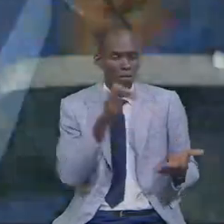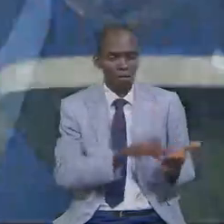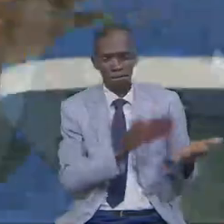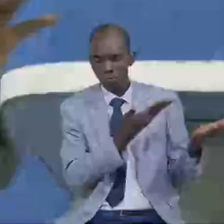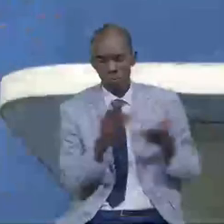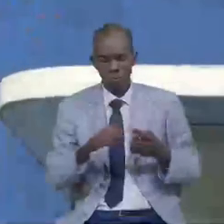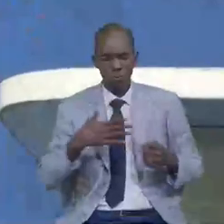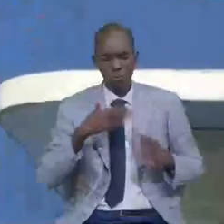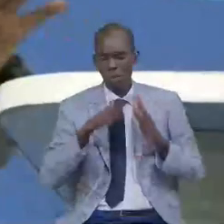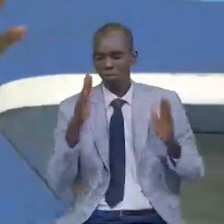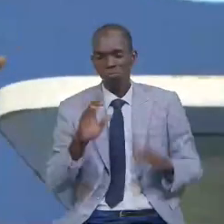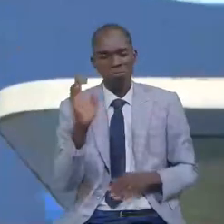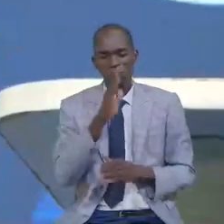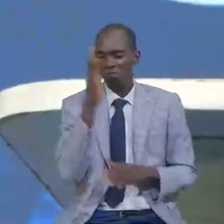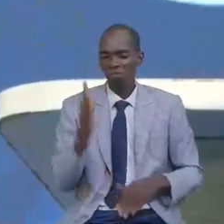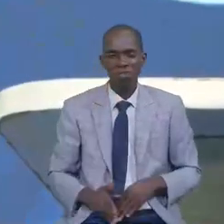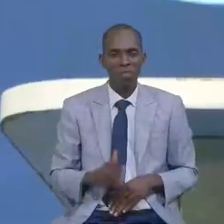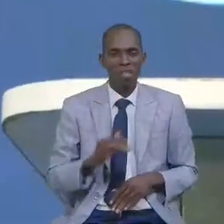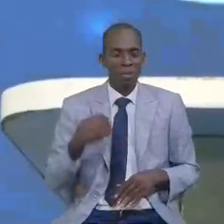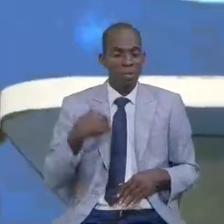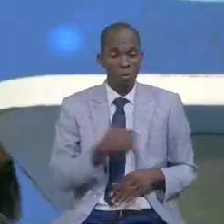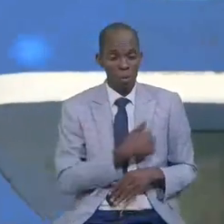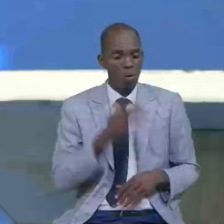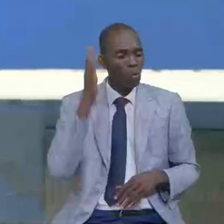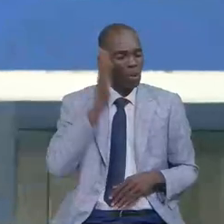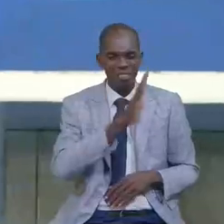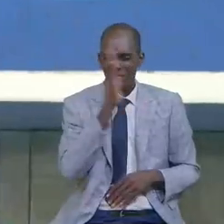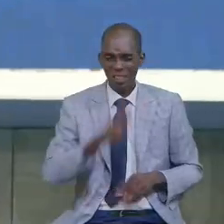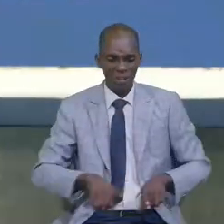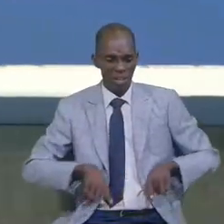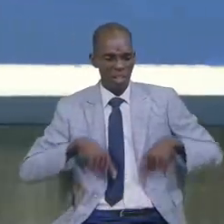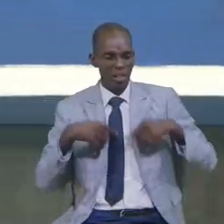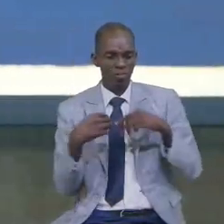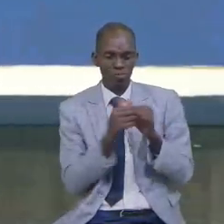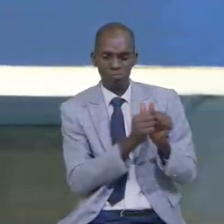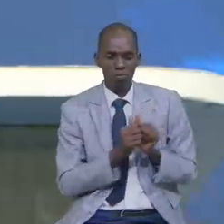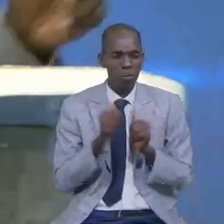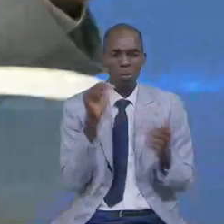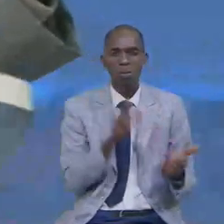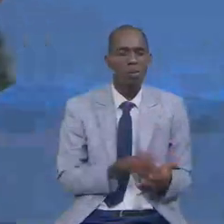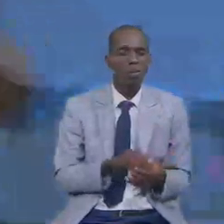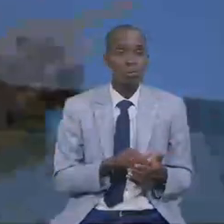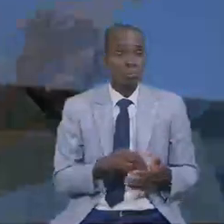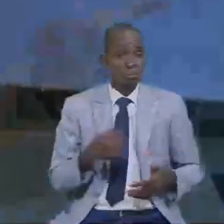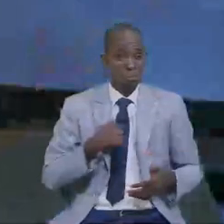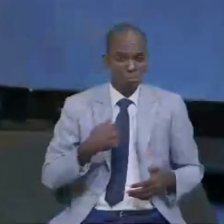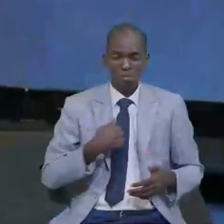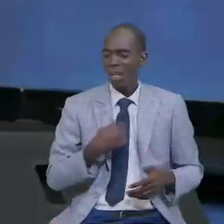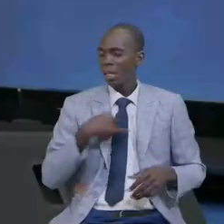Nous ne vivrons plus jamais ensemble. et dessus mon